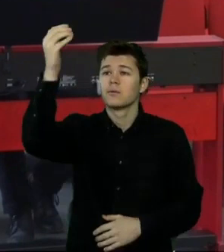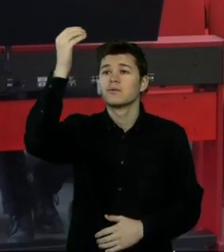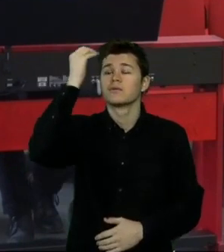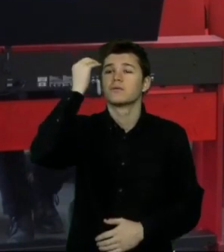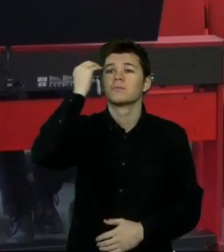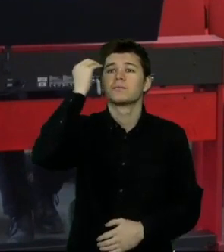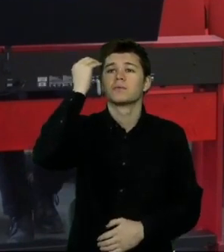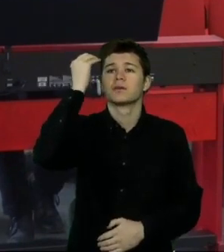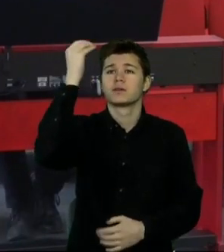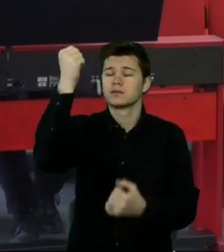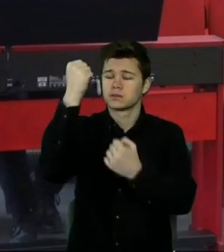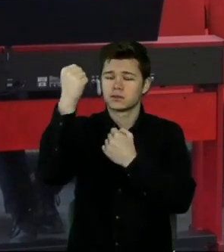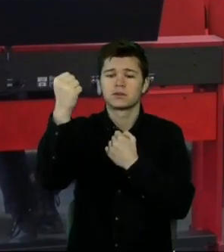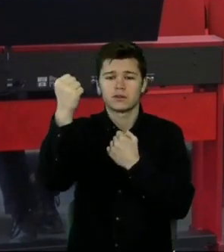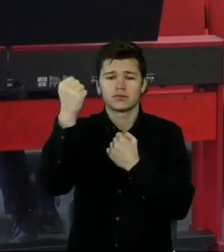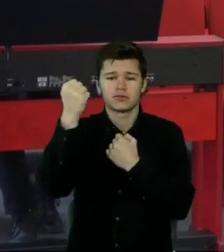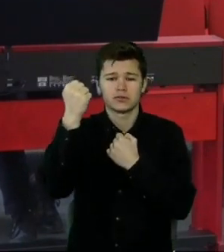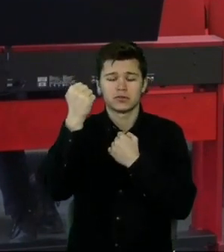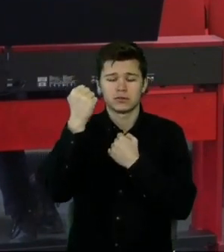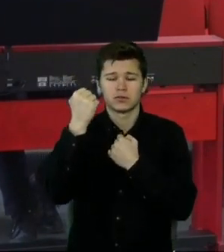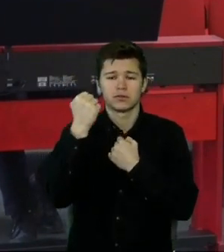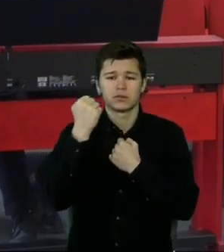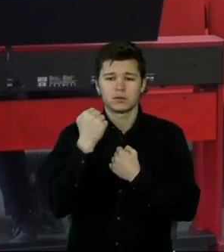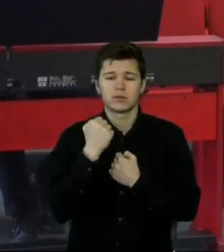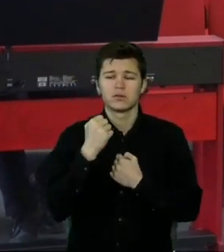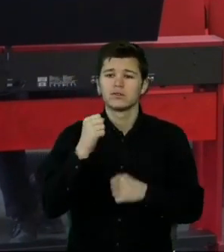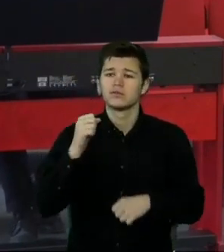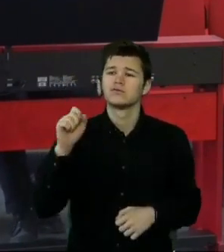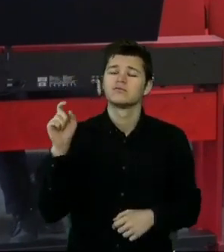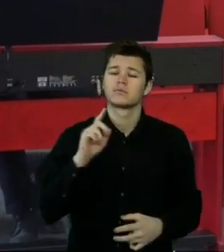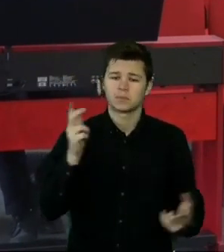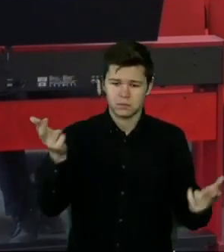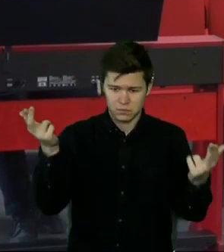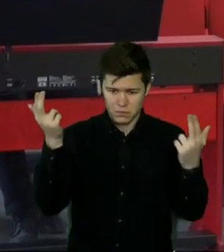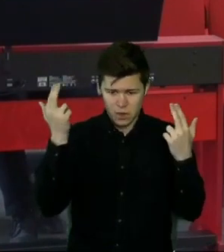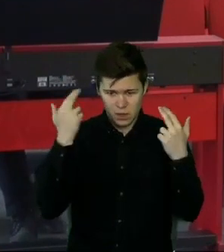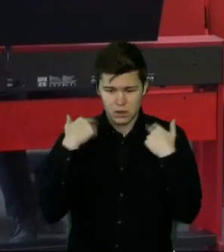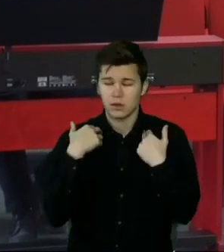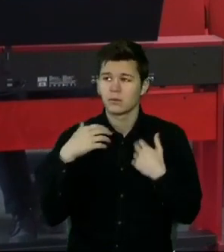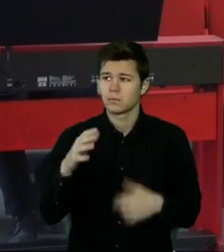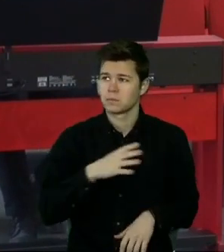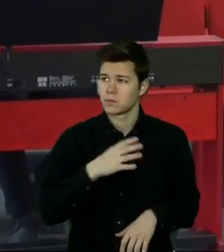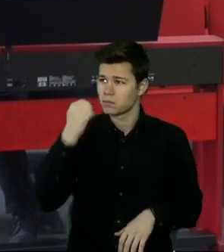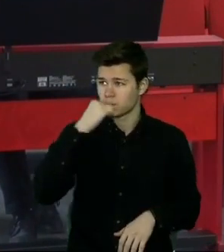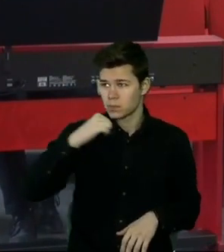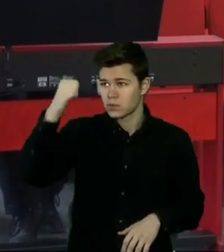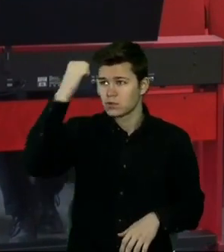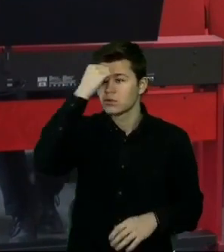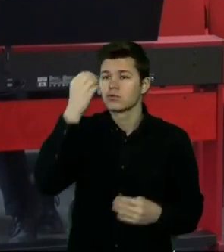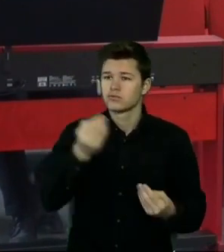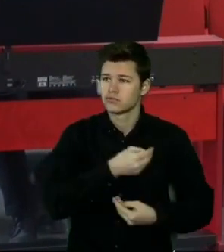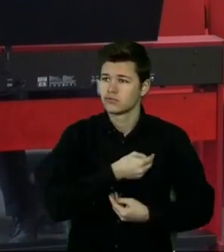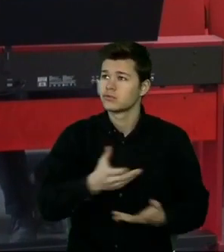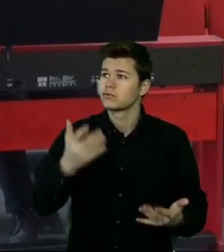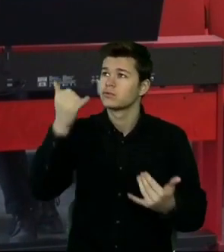о, захисти, щоб у смиренні щиру подяку тобі.